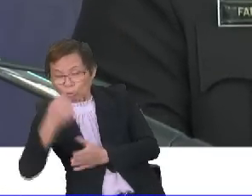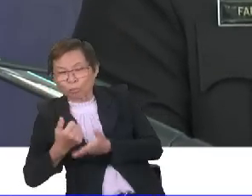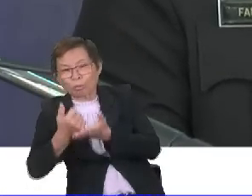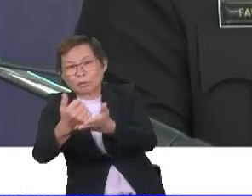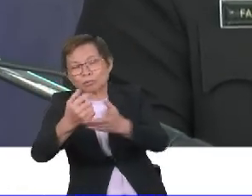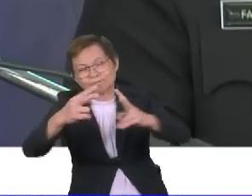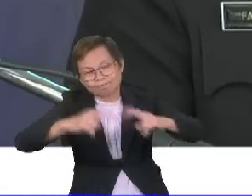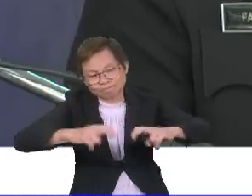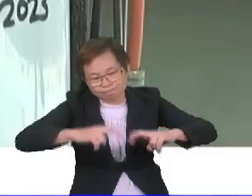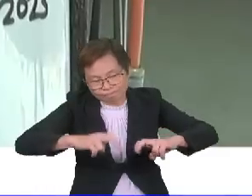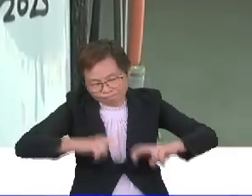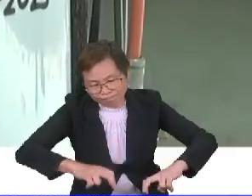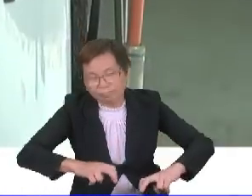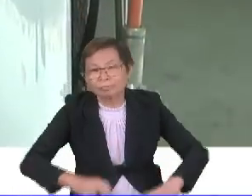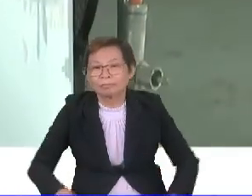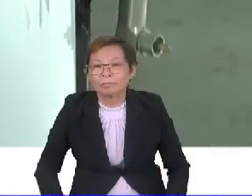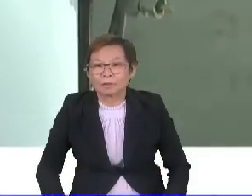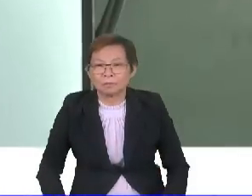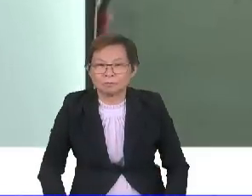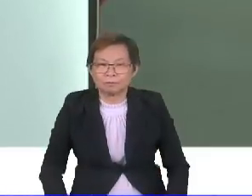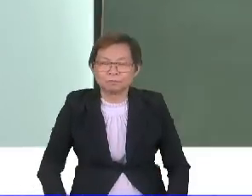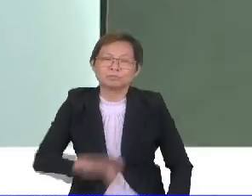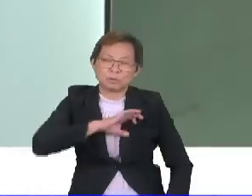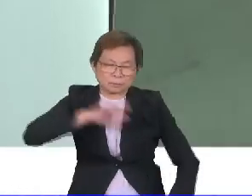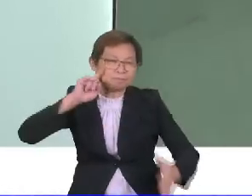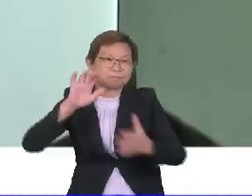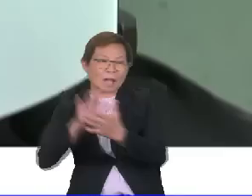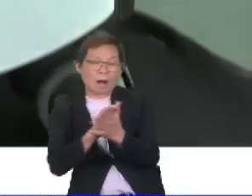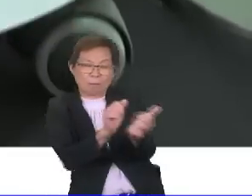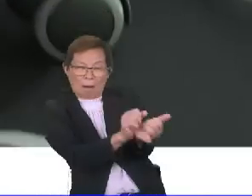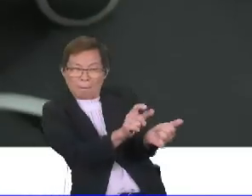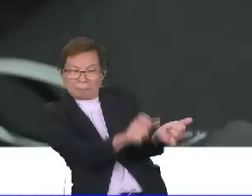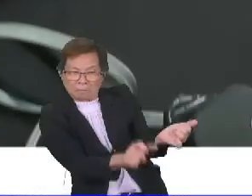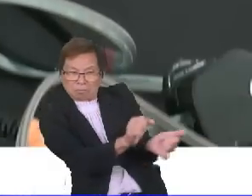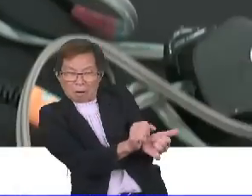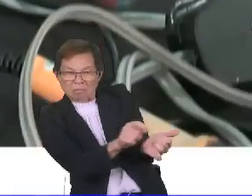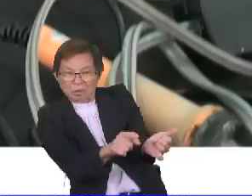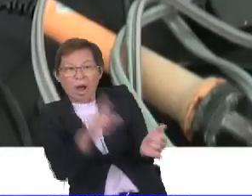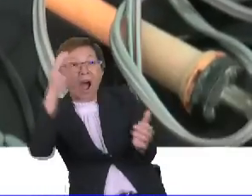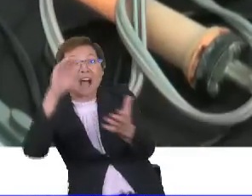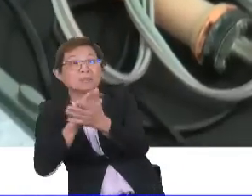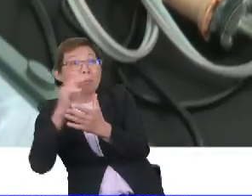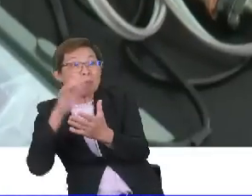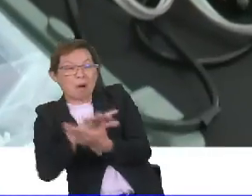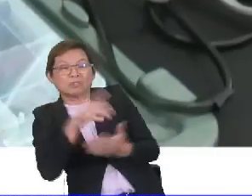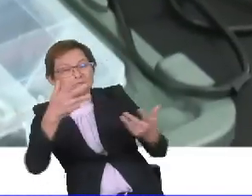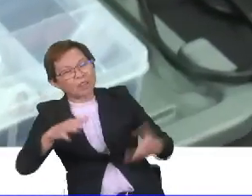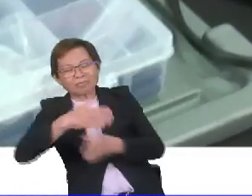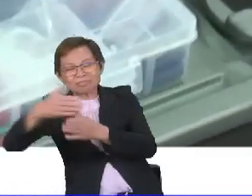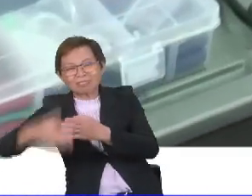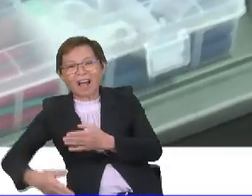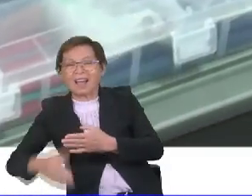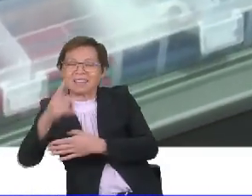membantu siasatkan tulis percaya penahanan suspek yang juga pasangan suami istri